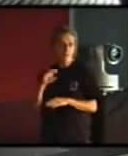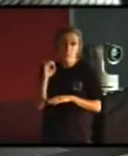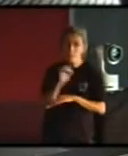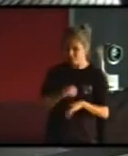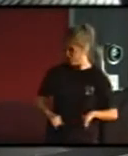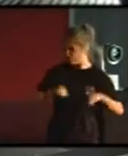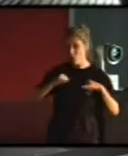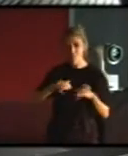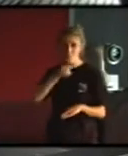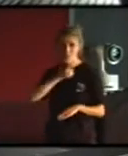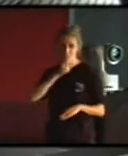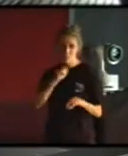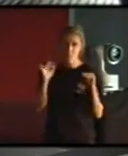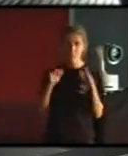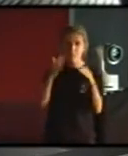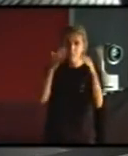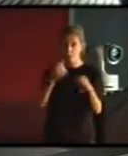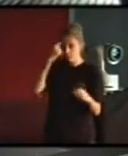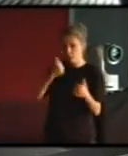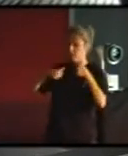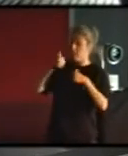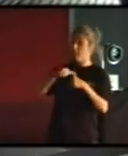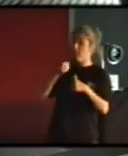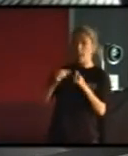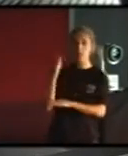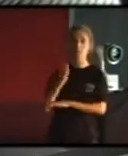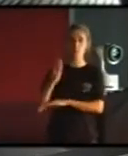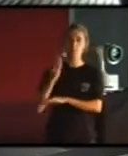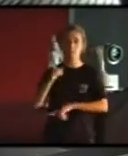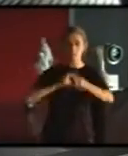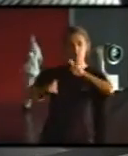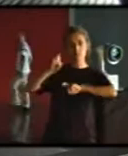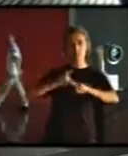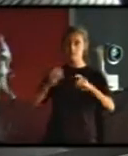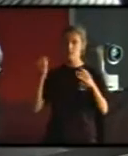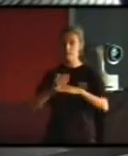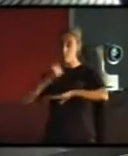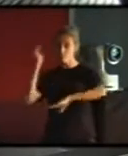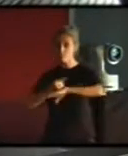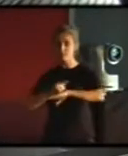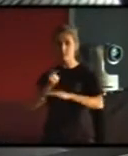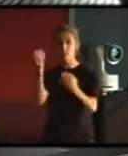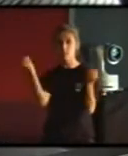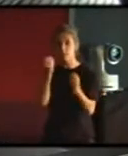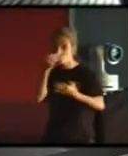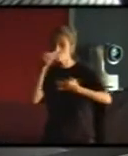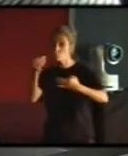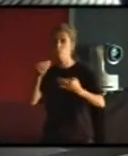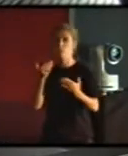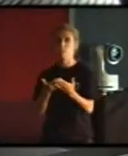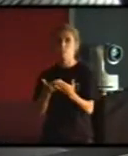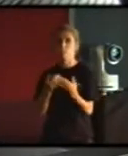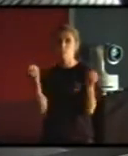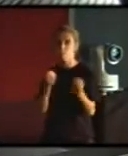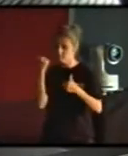jeunes et des plus âgés, veulent retrouver les lieux, veulent retrouver là où était la frontière, veulent retrouver la mémoire.